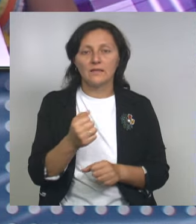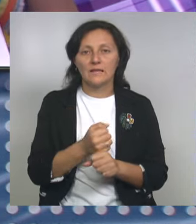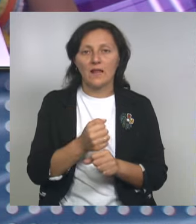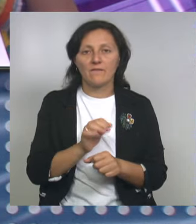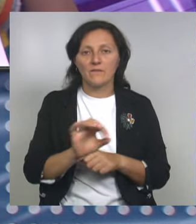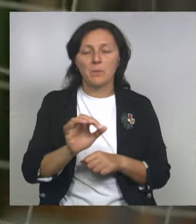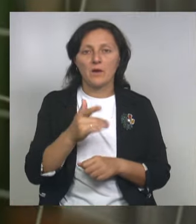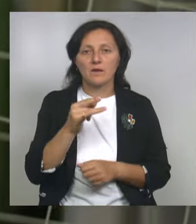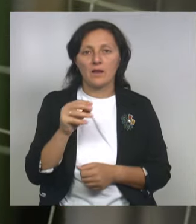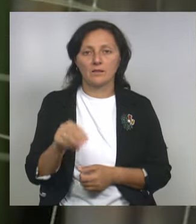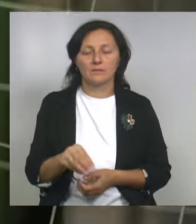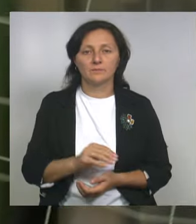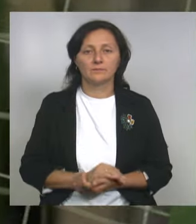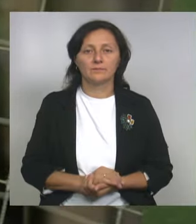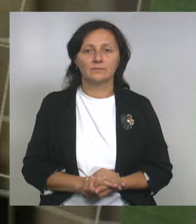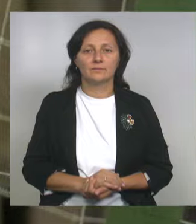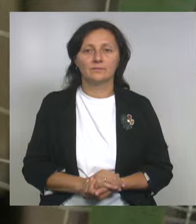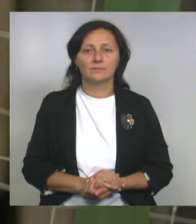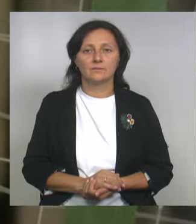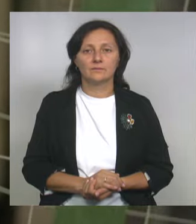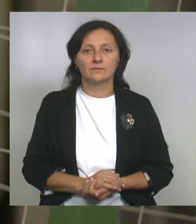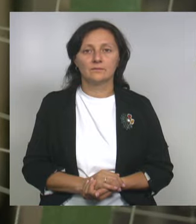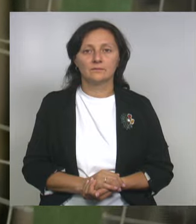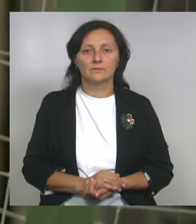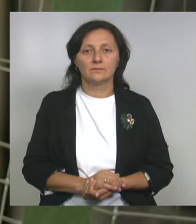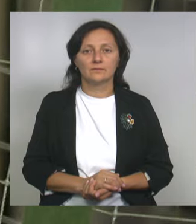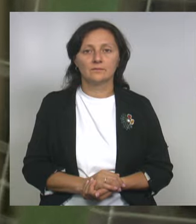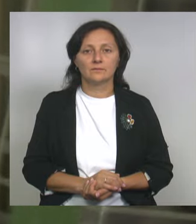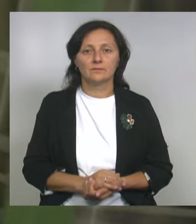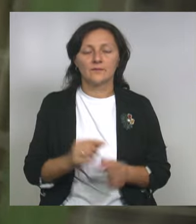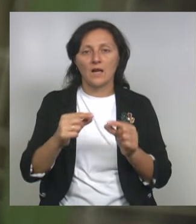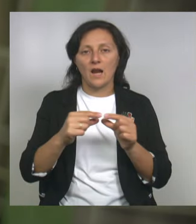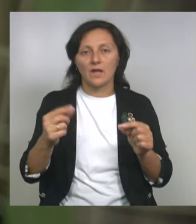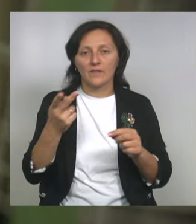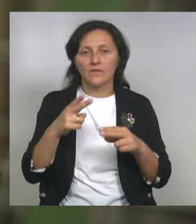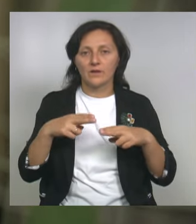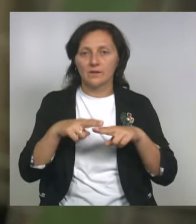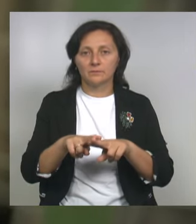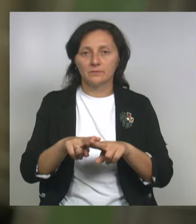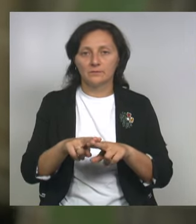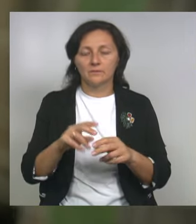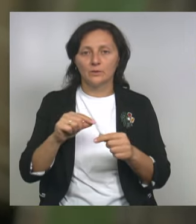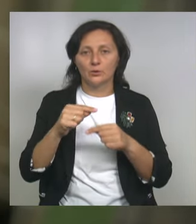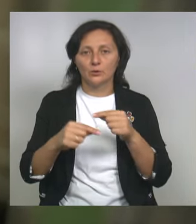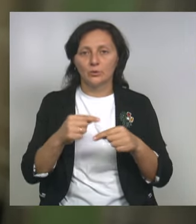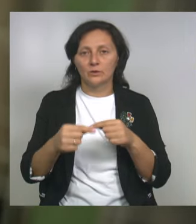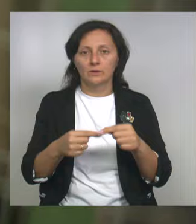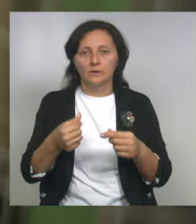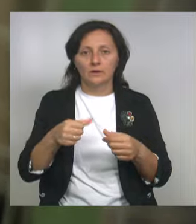средства. Здесь на другой ленточке прорезь, и здесь прорезь. Мы его скручиваем вот так, чтобы она